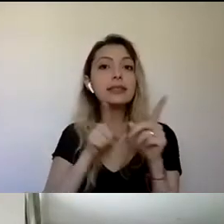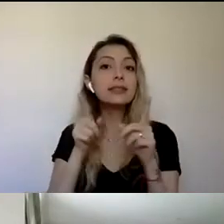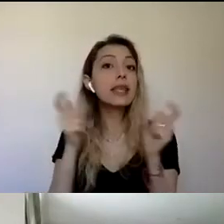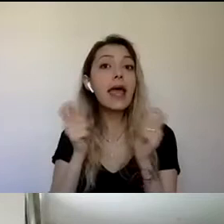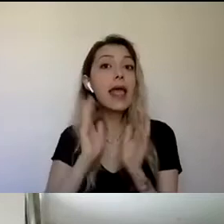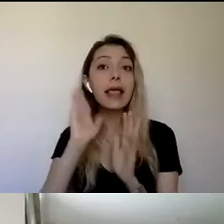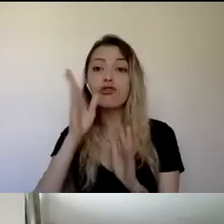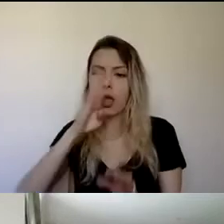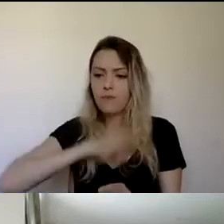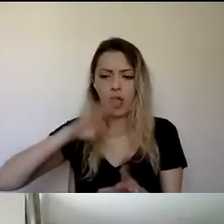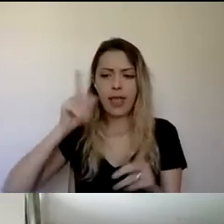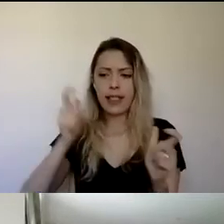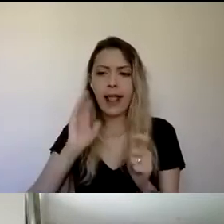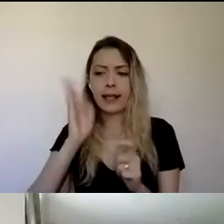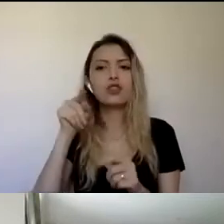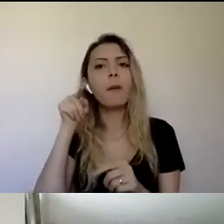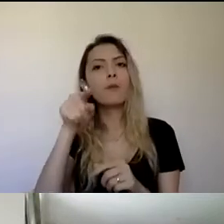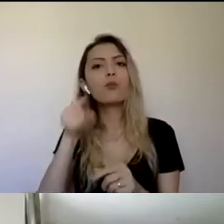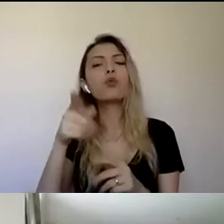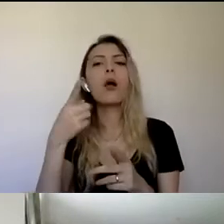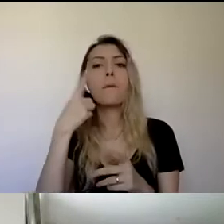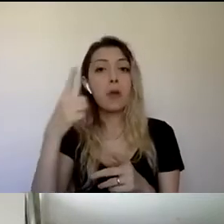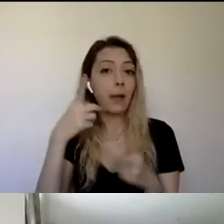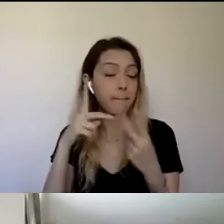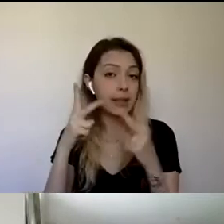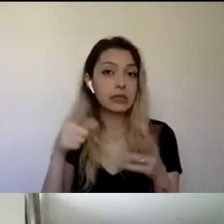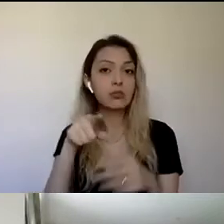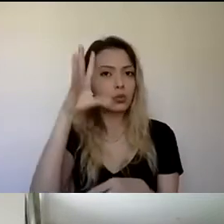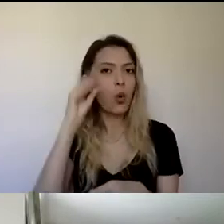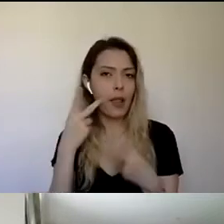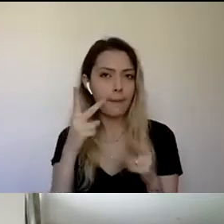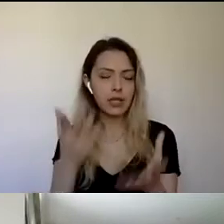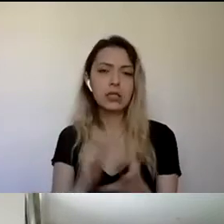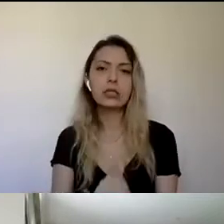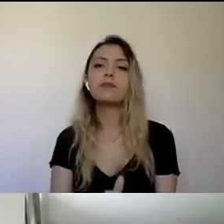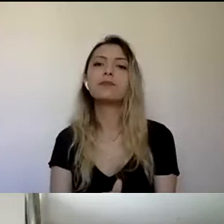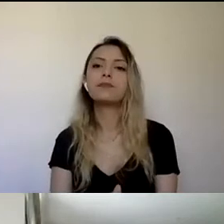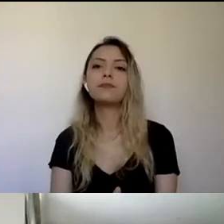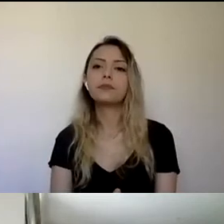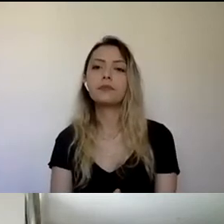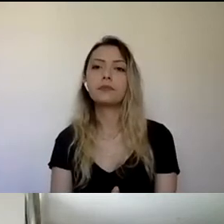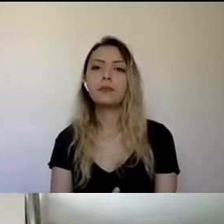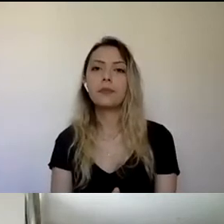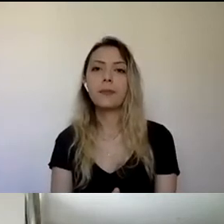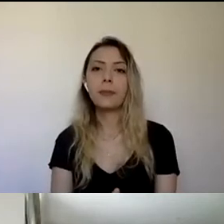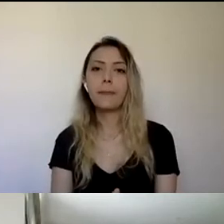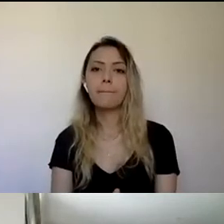şikayet mekanizmalarını bir öz nitelik olarak kapsamın içine alırsınız. Ve bunların